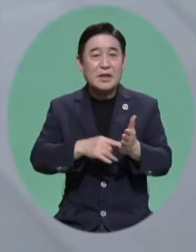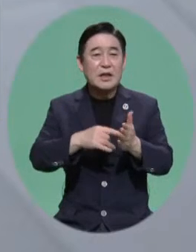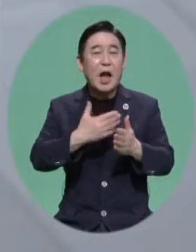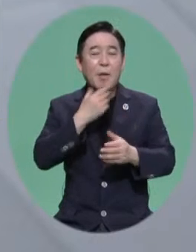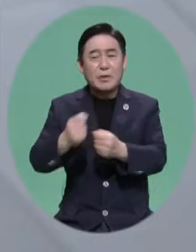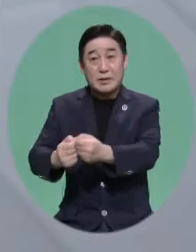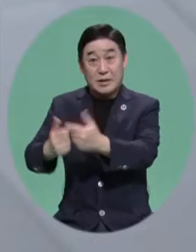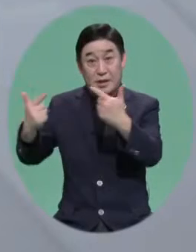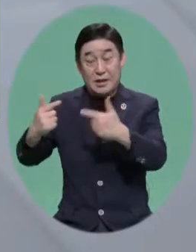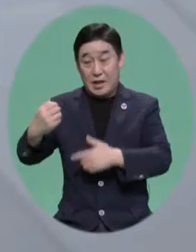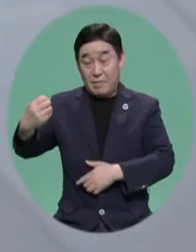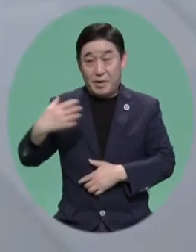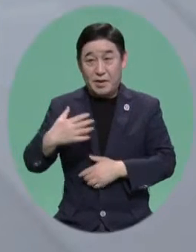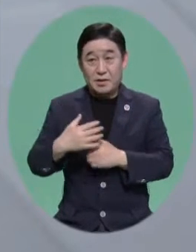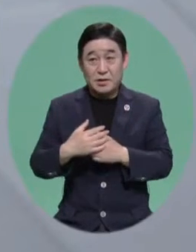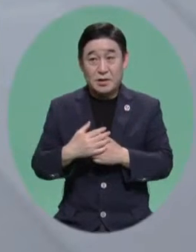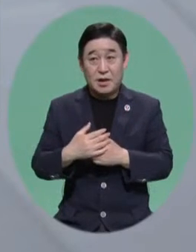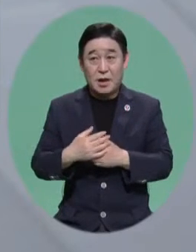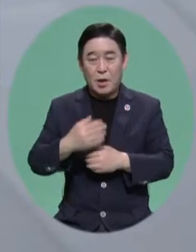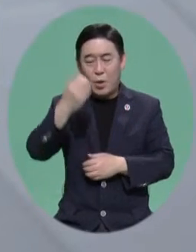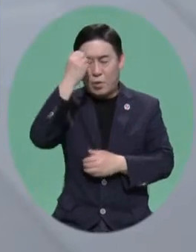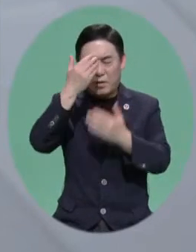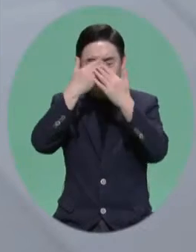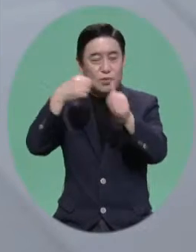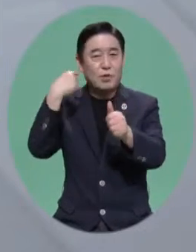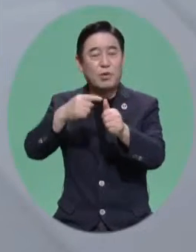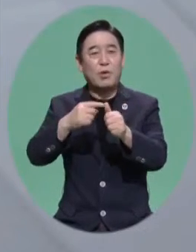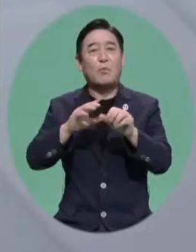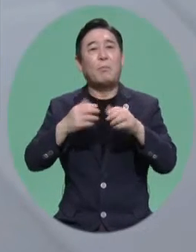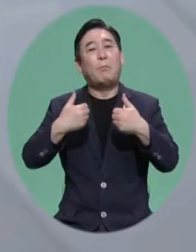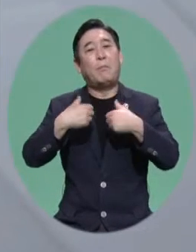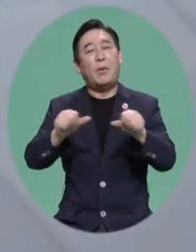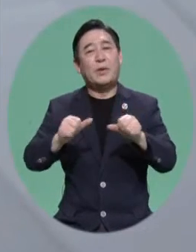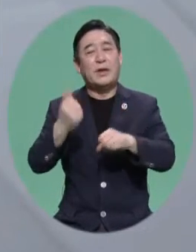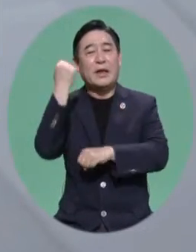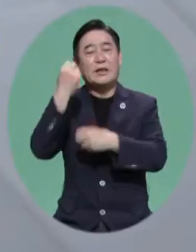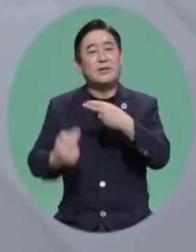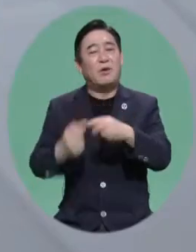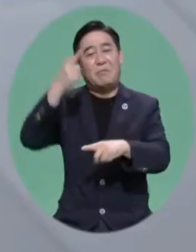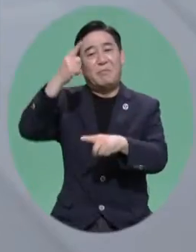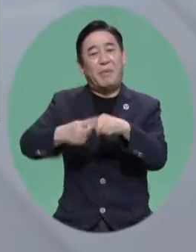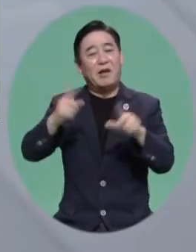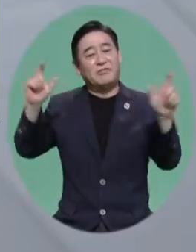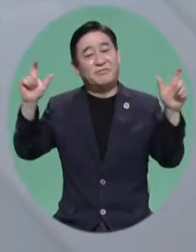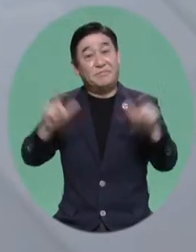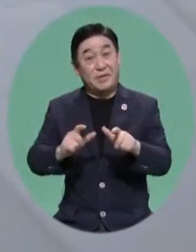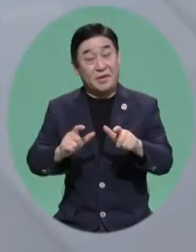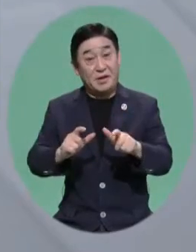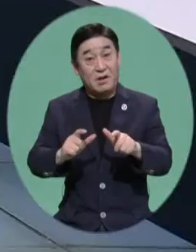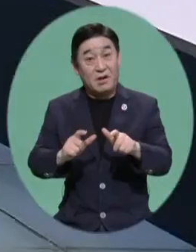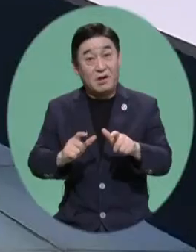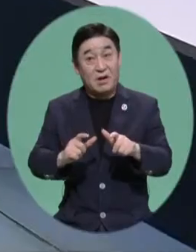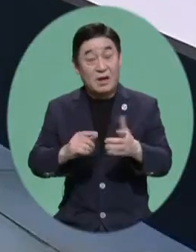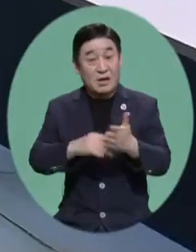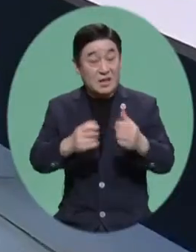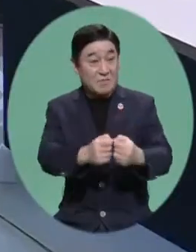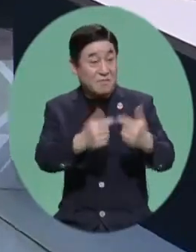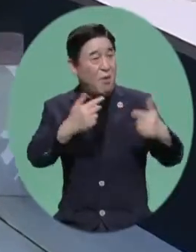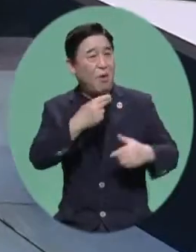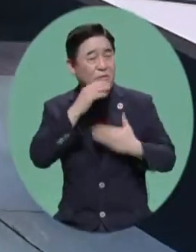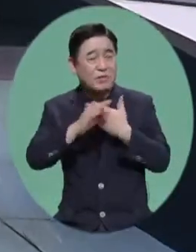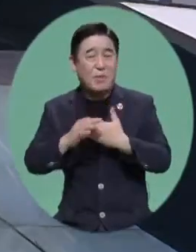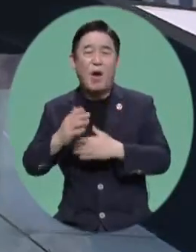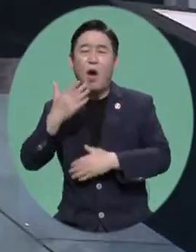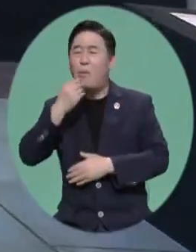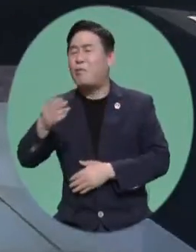늘리겠다고 하다가 우선 고교 무상교육 처리했고 기초연금 반토막 났거든요 저는 증세 없는 복지 를